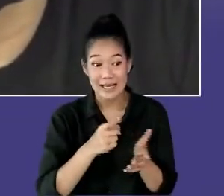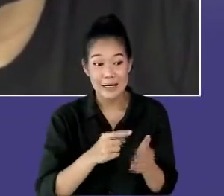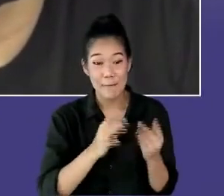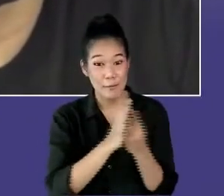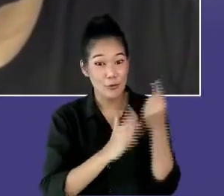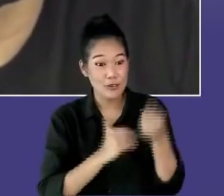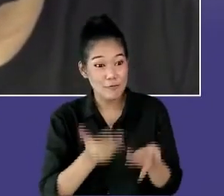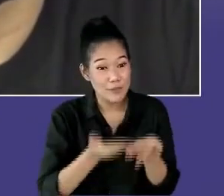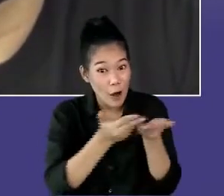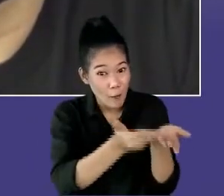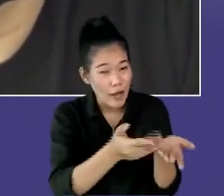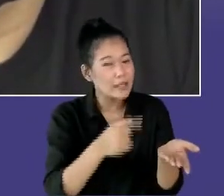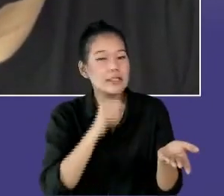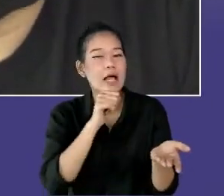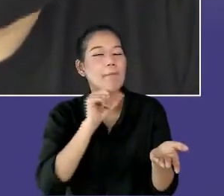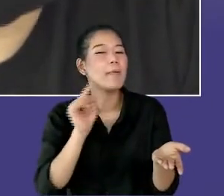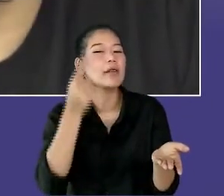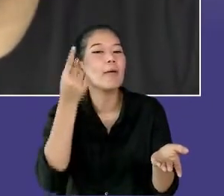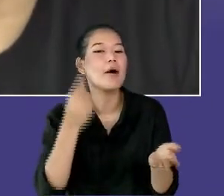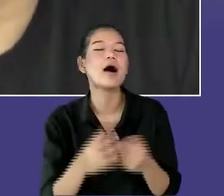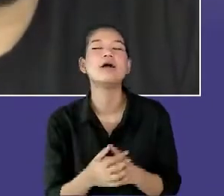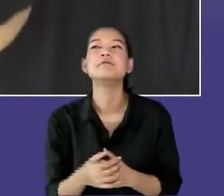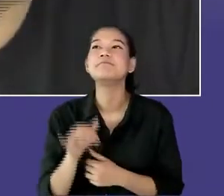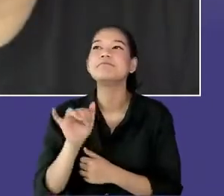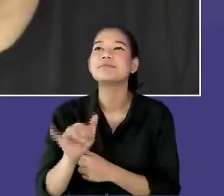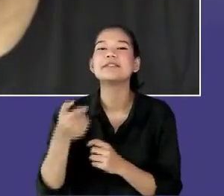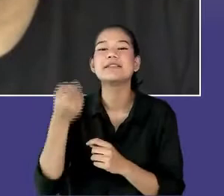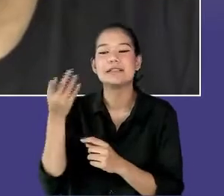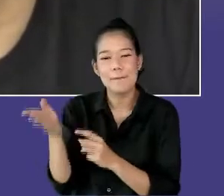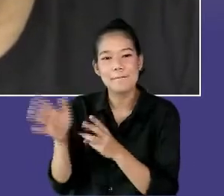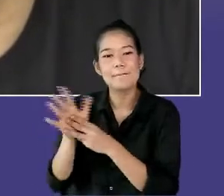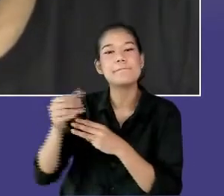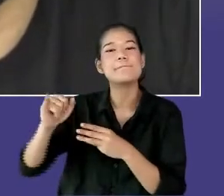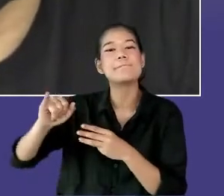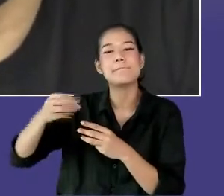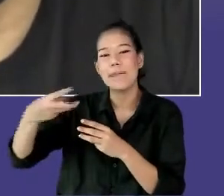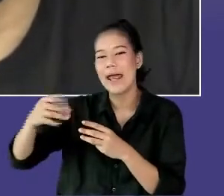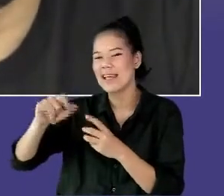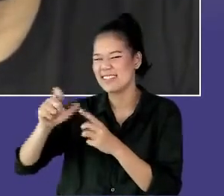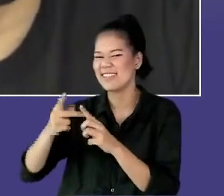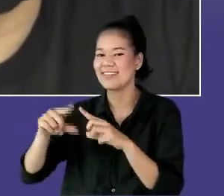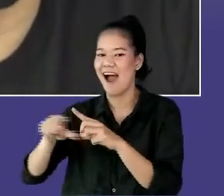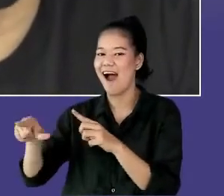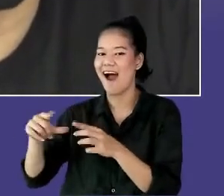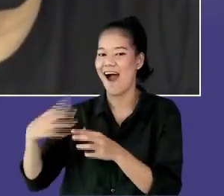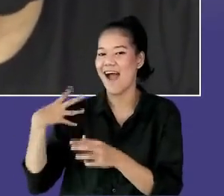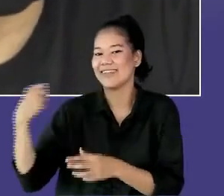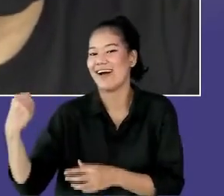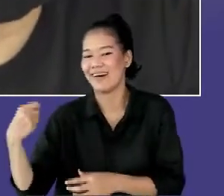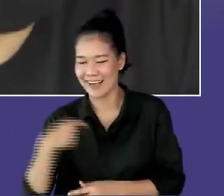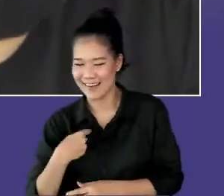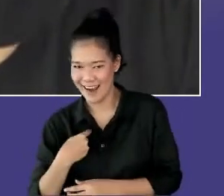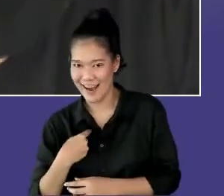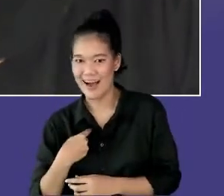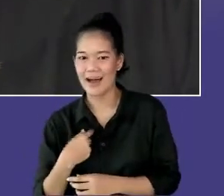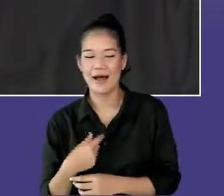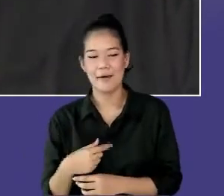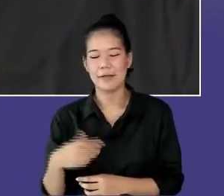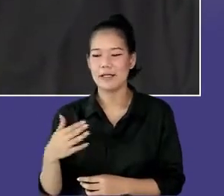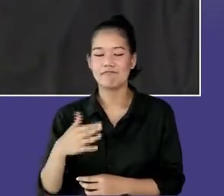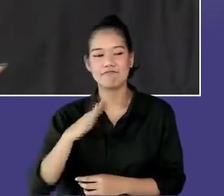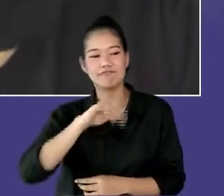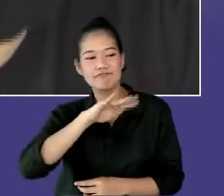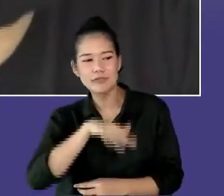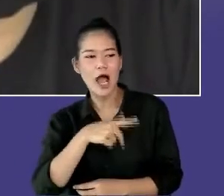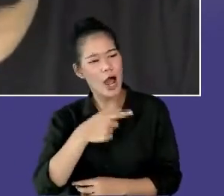proyek ini, kalau Mas Thomas sendiri dari siapa nih? Dari Malaysia. Oke. Okay. Nah, saya Baby. Gitu. Nah, dari saya Tom